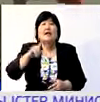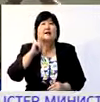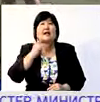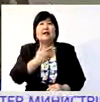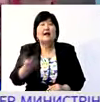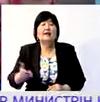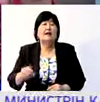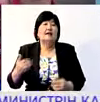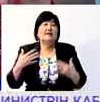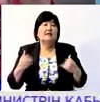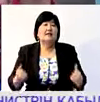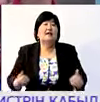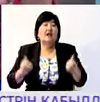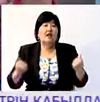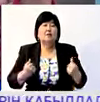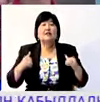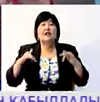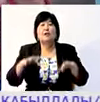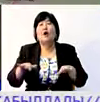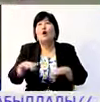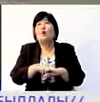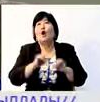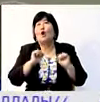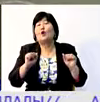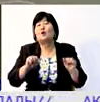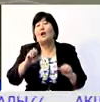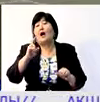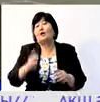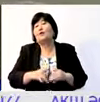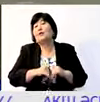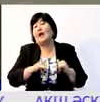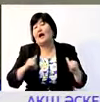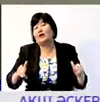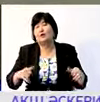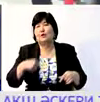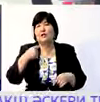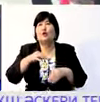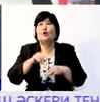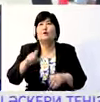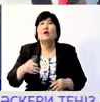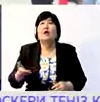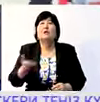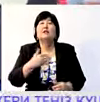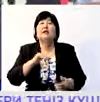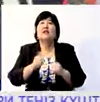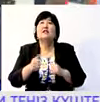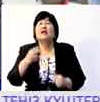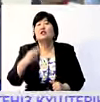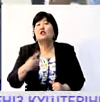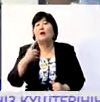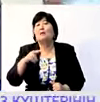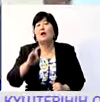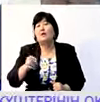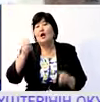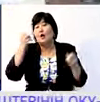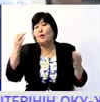арасында дене тәрбиесін насихаттаумен қатар бұқаралық спорттың әлеуетін арттыру, дейді ұйымдастырушылар. Біздің жарысымыз 21 мамыр мәдениет